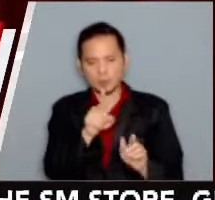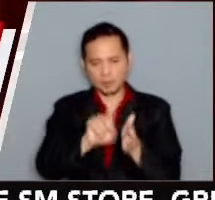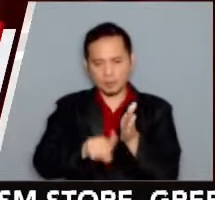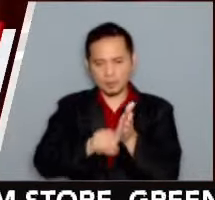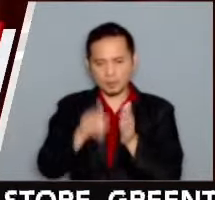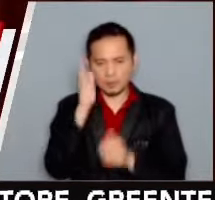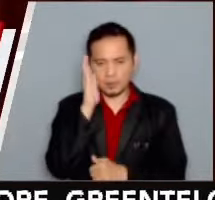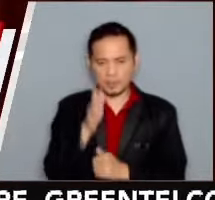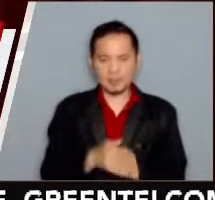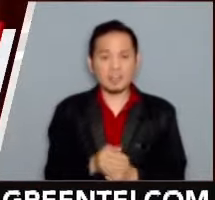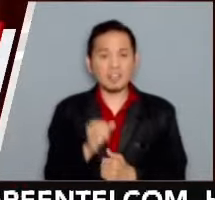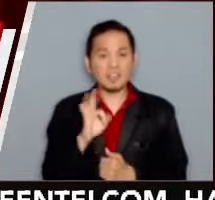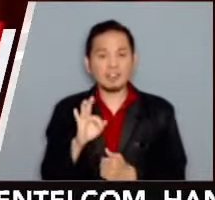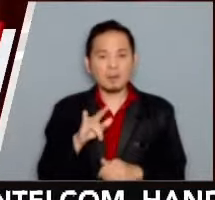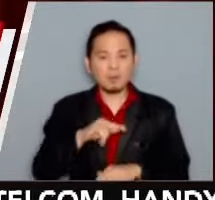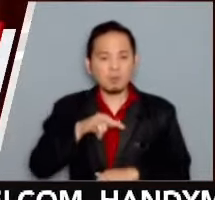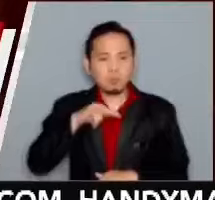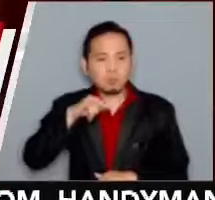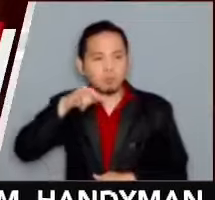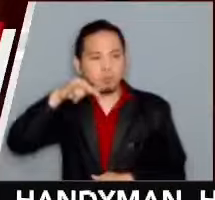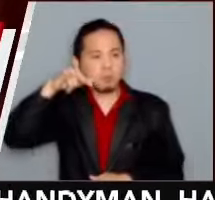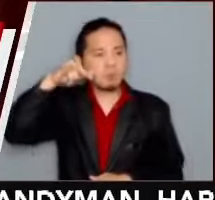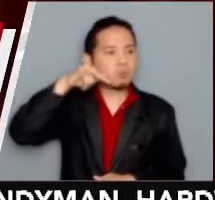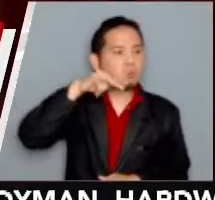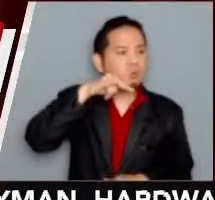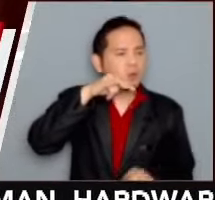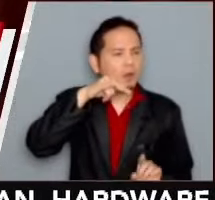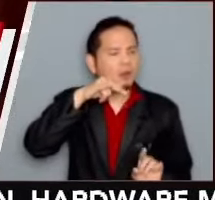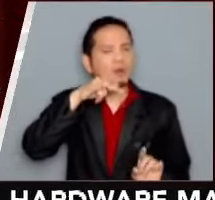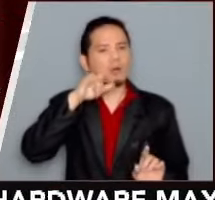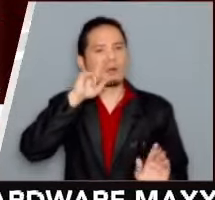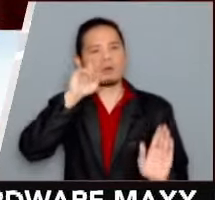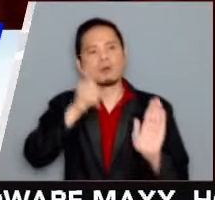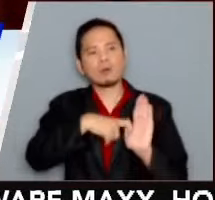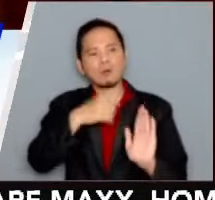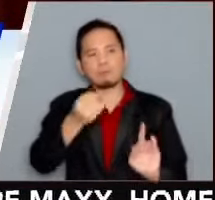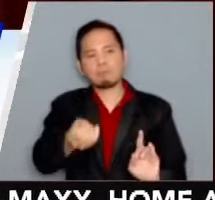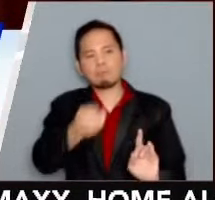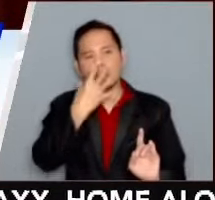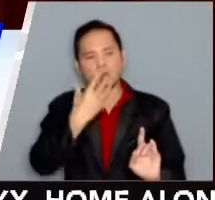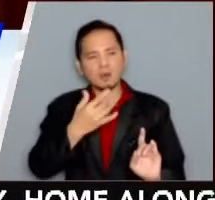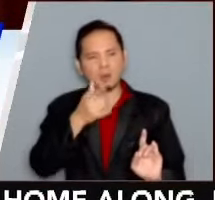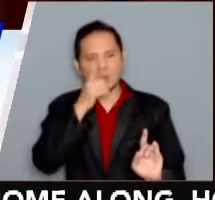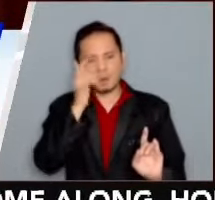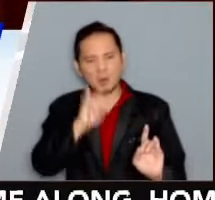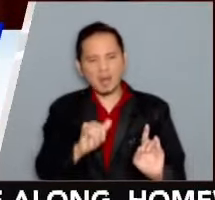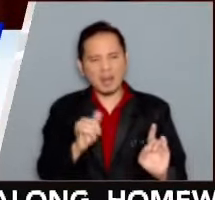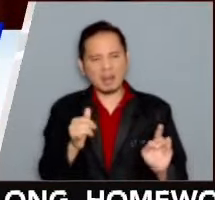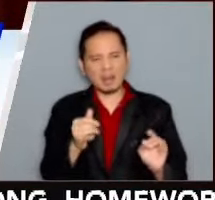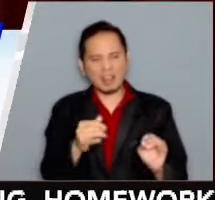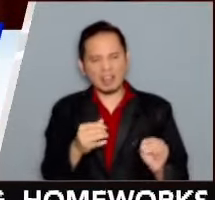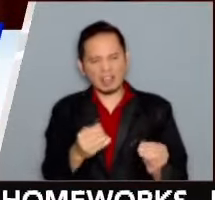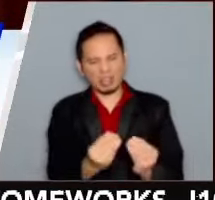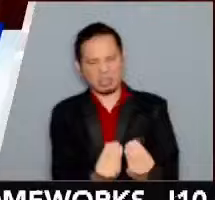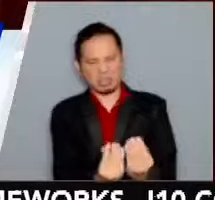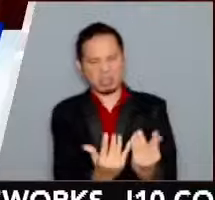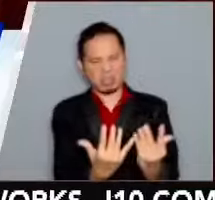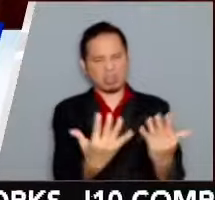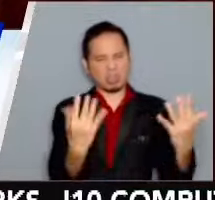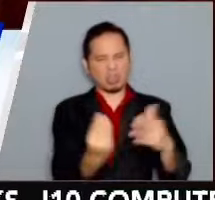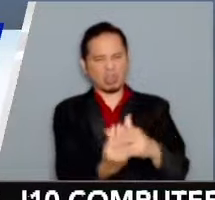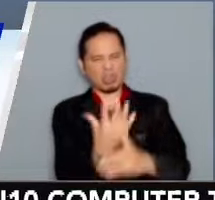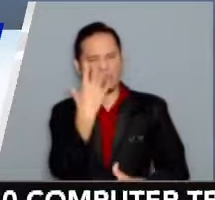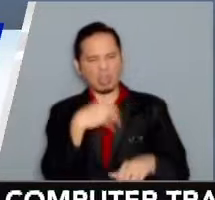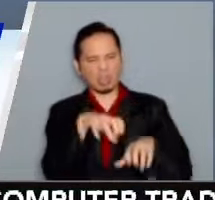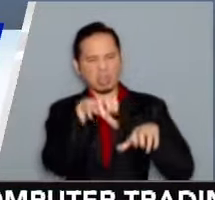din para siyang para siyang kulugo ba tumubong kulugo sa mukha mo Okay so ang pangit ho e kahit anoong